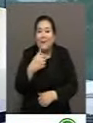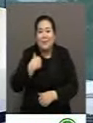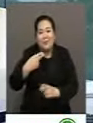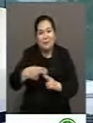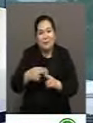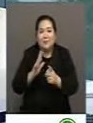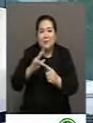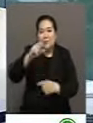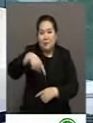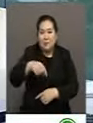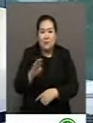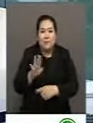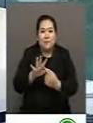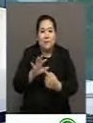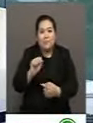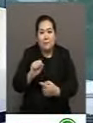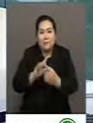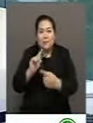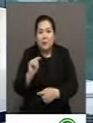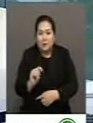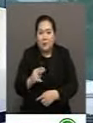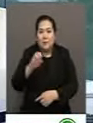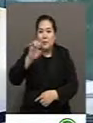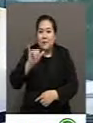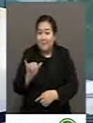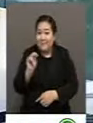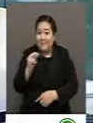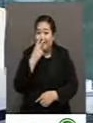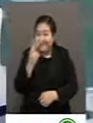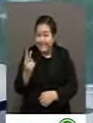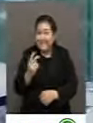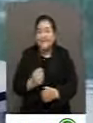เตียนซัลกาโดผลงานเป็นอย่างไรน่าประทับใจอย่างไรติดตามครับ